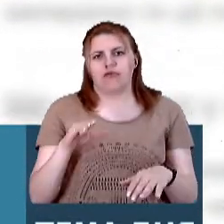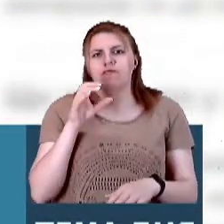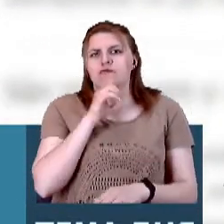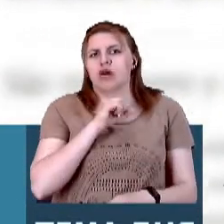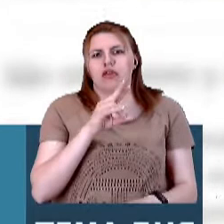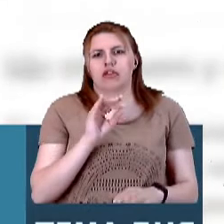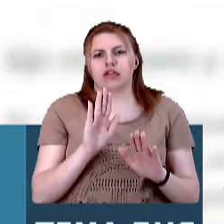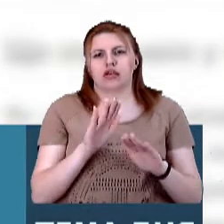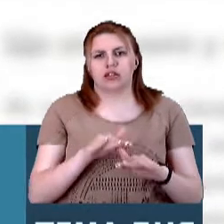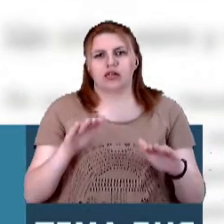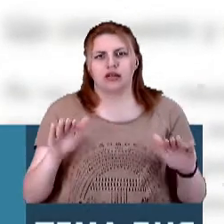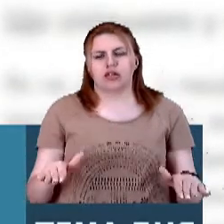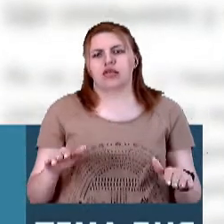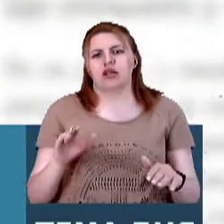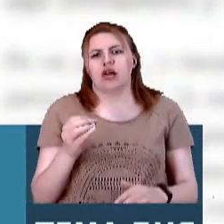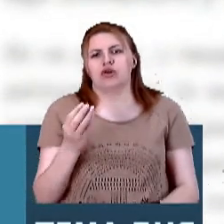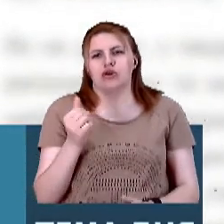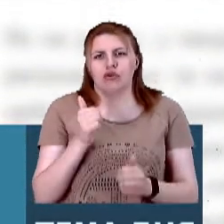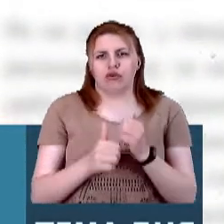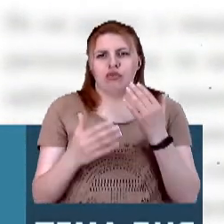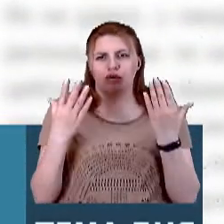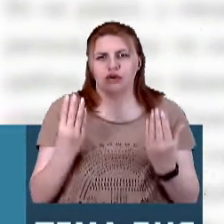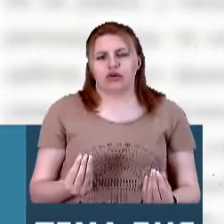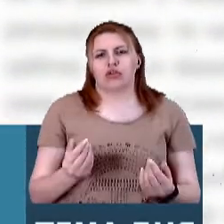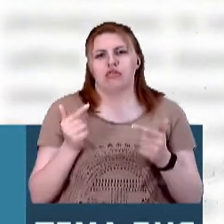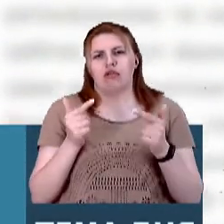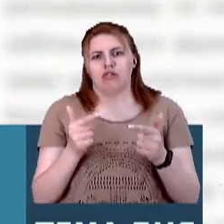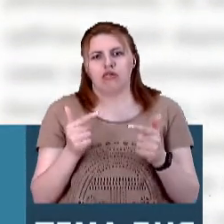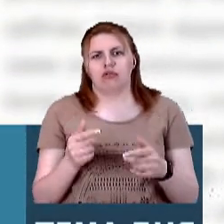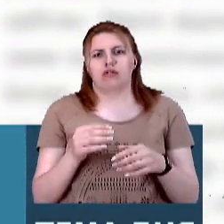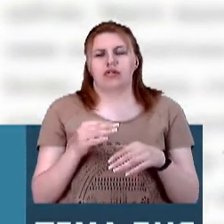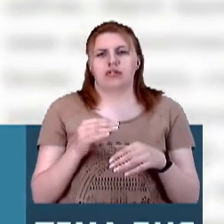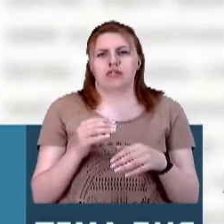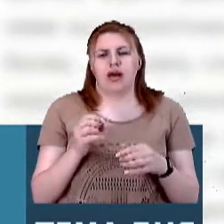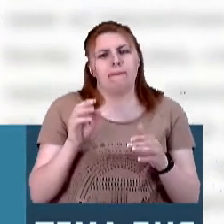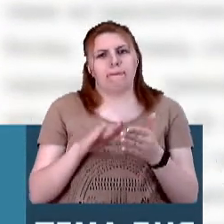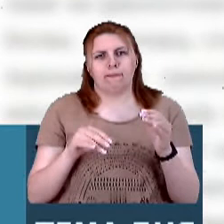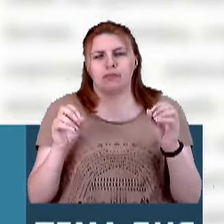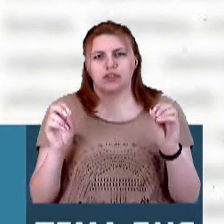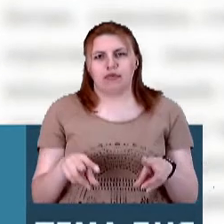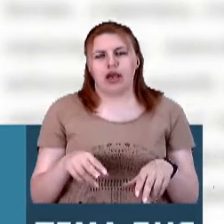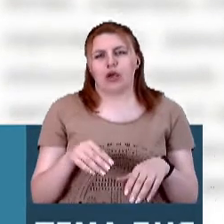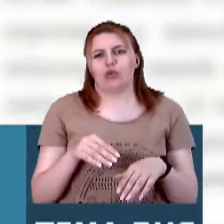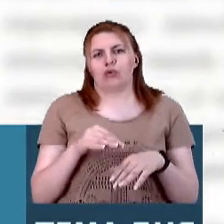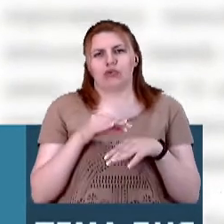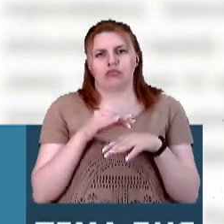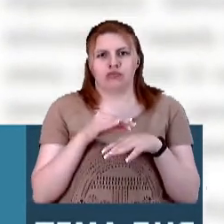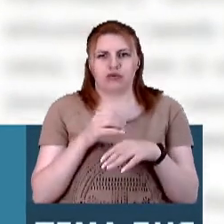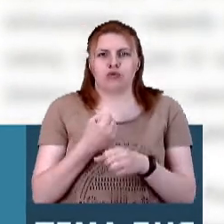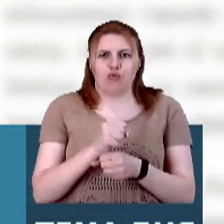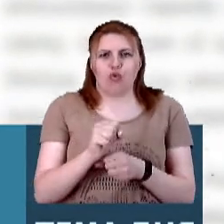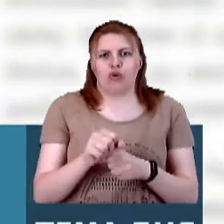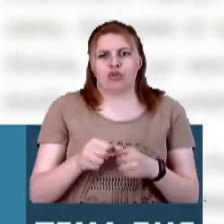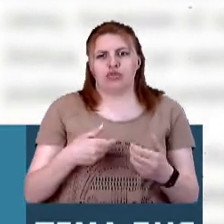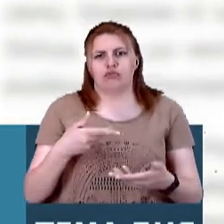щодня наражають їх на небезпеку, поки вирує пандемія, виводять їх на масштабні масові заходи, змушують крокувати